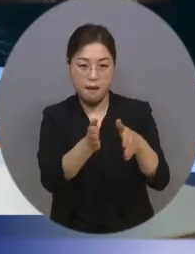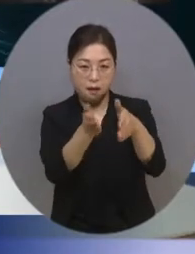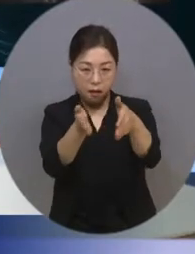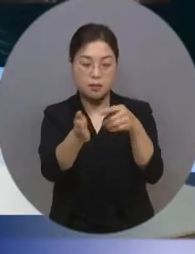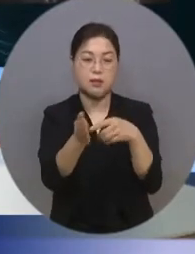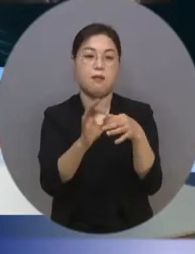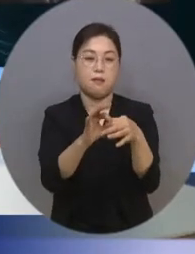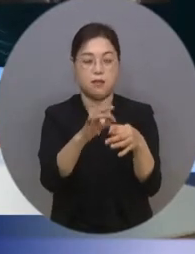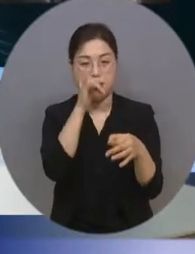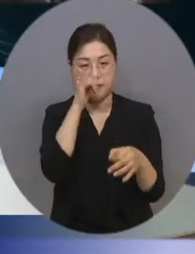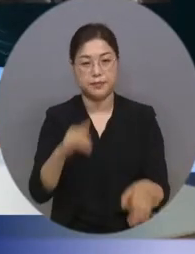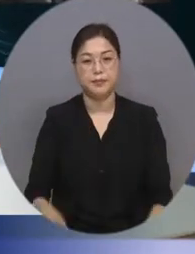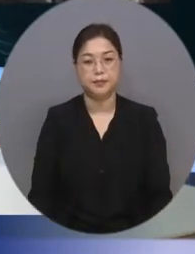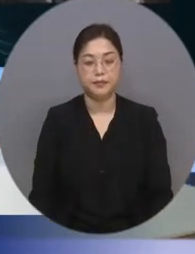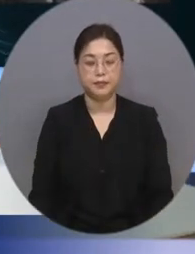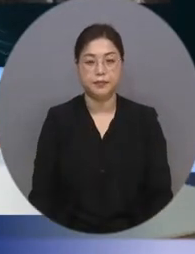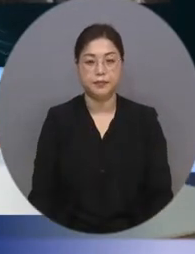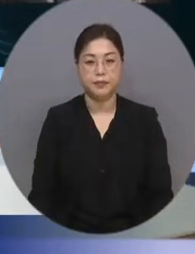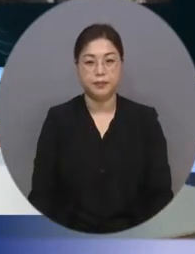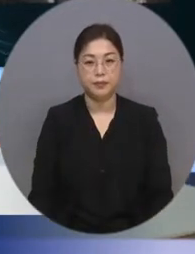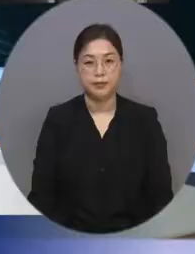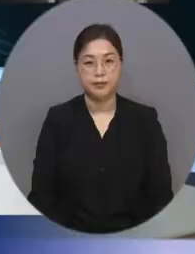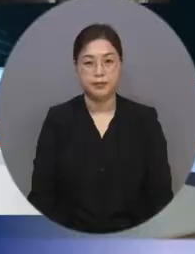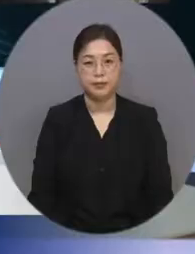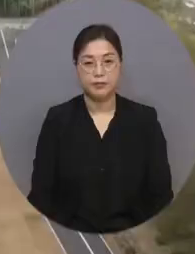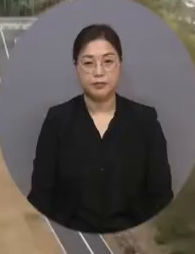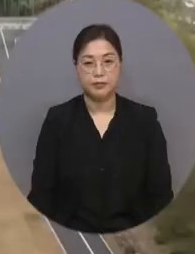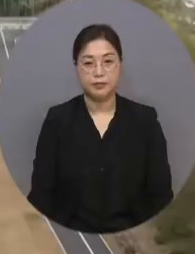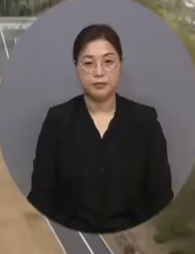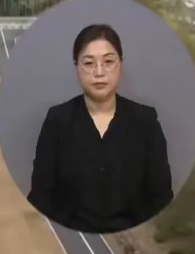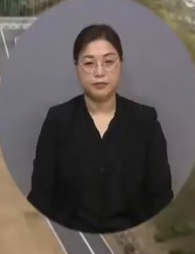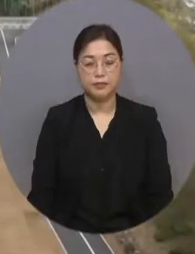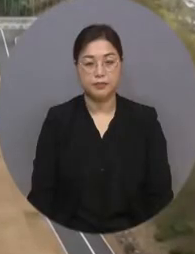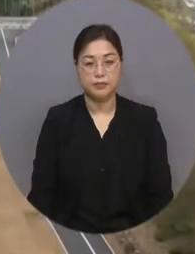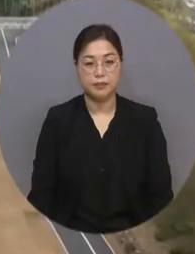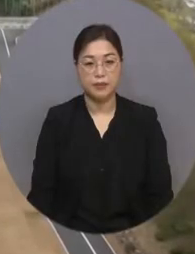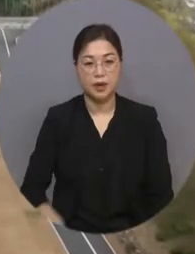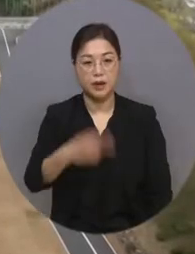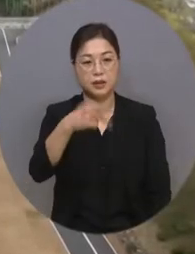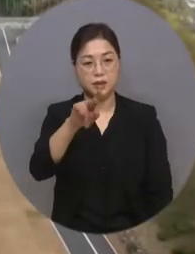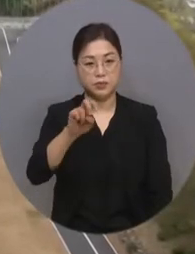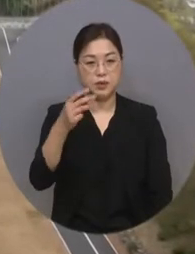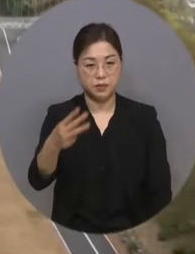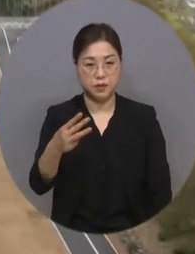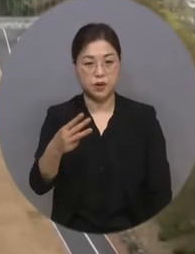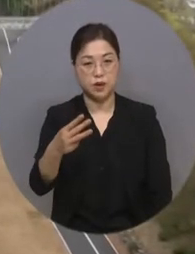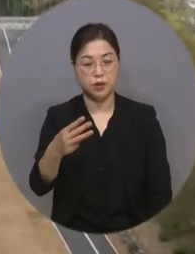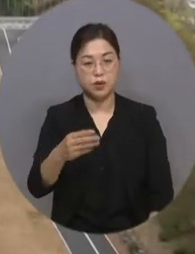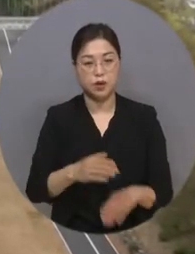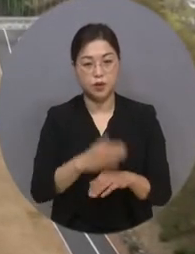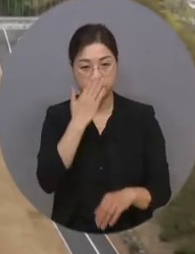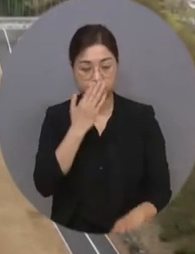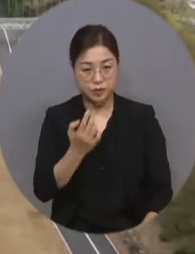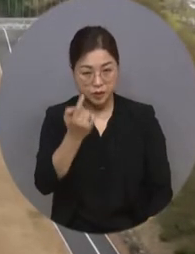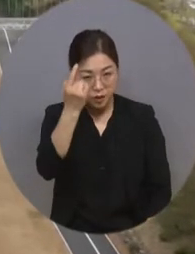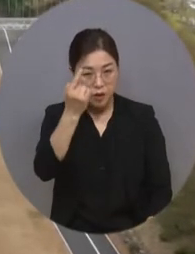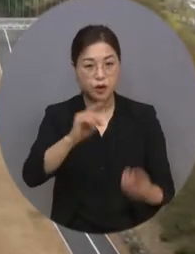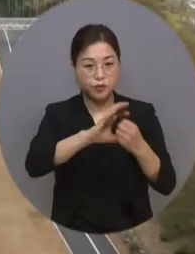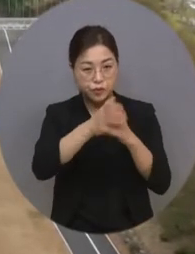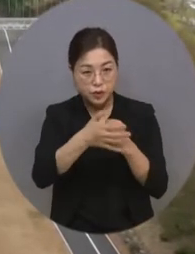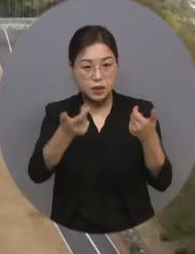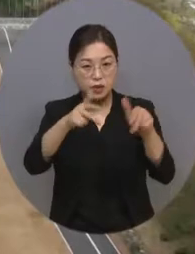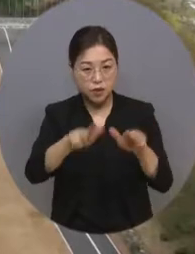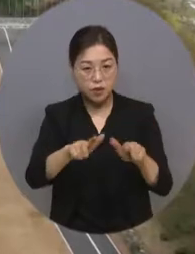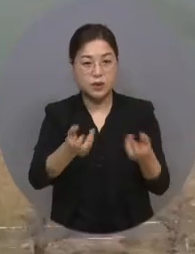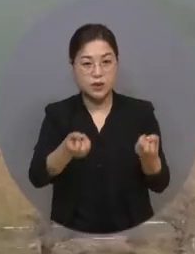자세한 소식 황영재 기자가 전합니다 오는 2023년 순천만 국제정원 박람회를